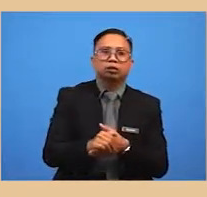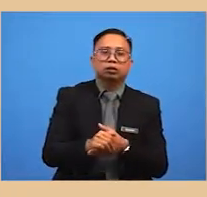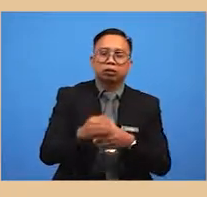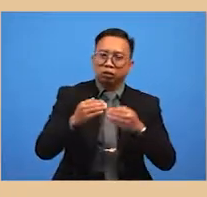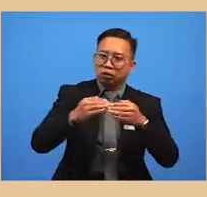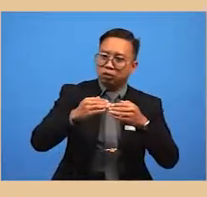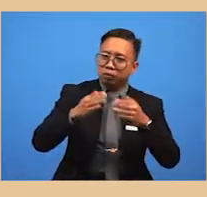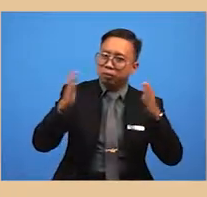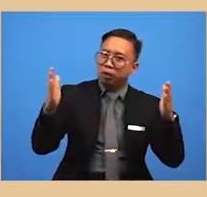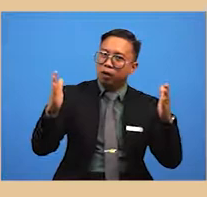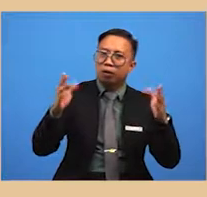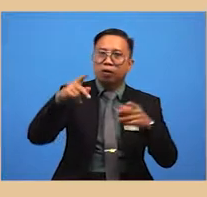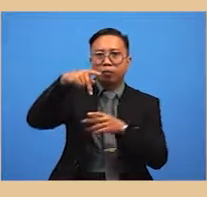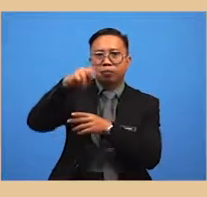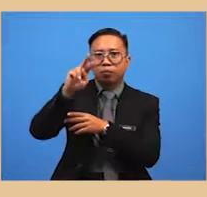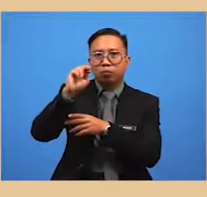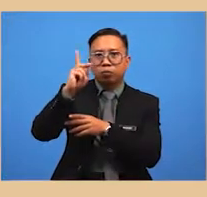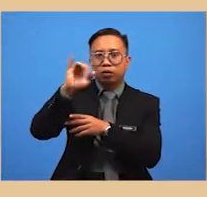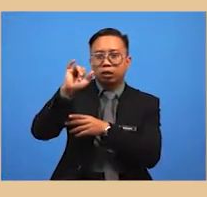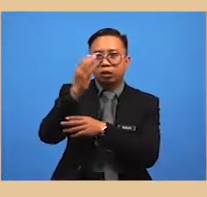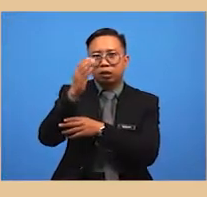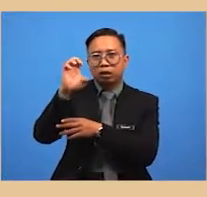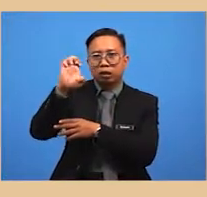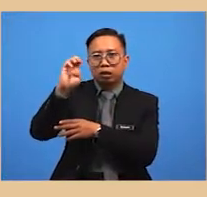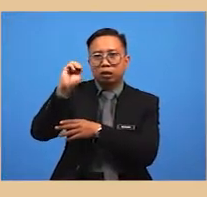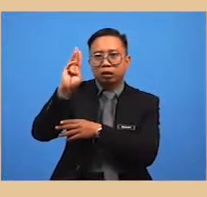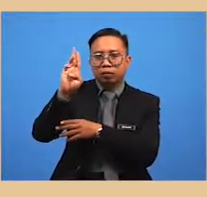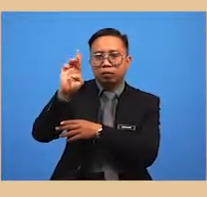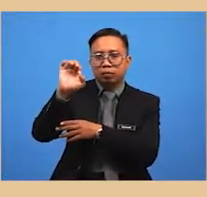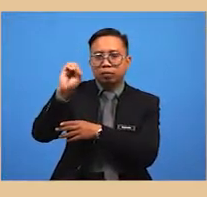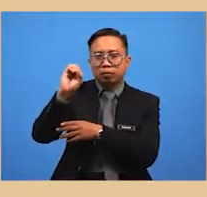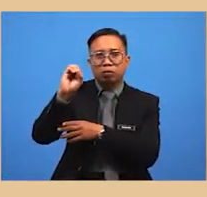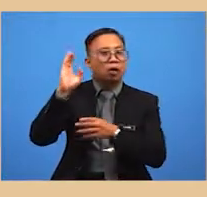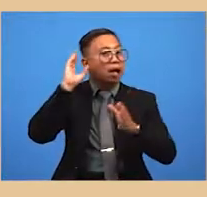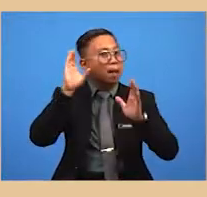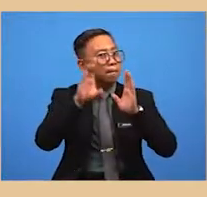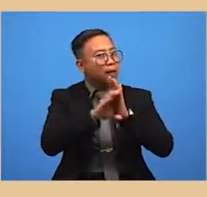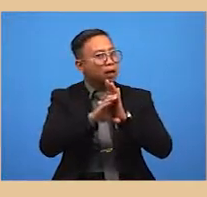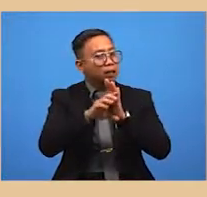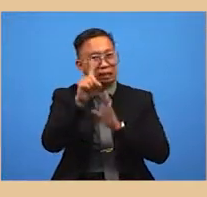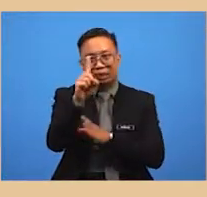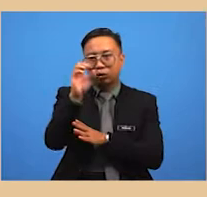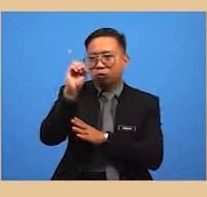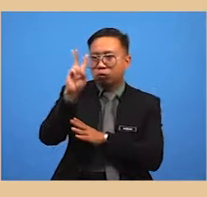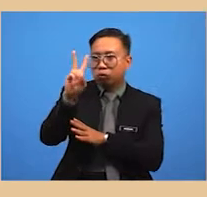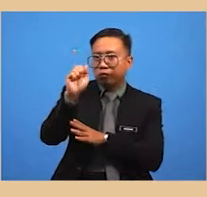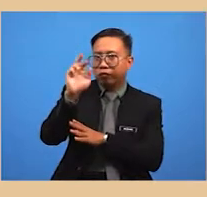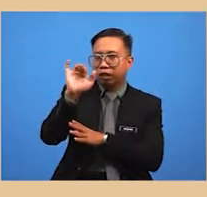perkembangan pundi embrio. Gambar menunjukkan satu ovari